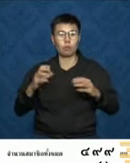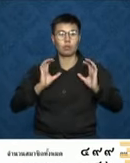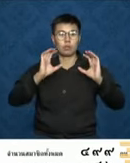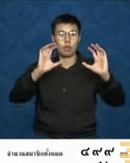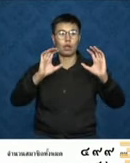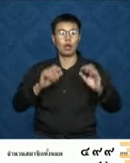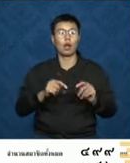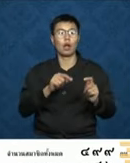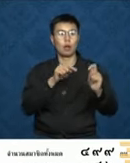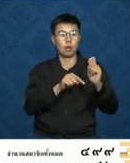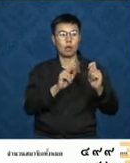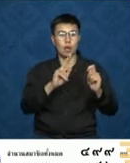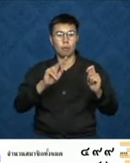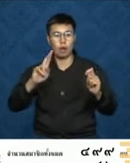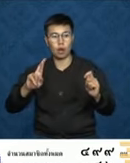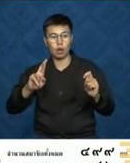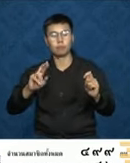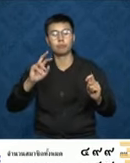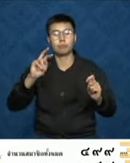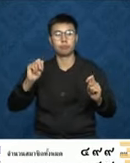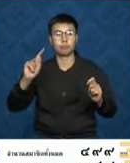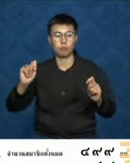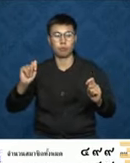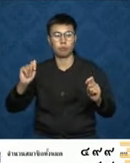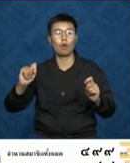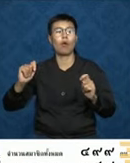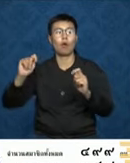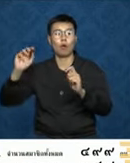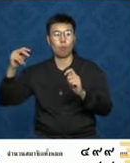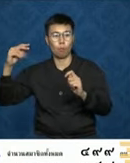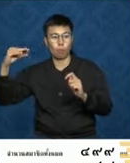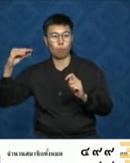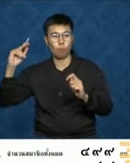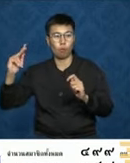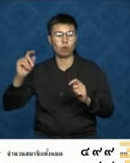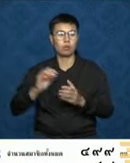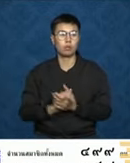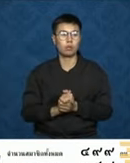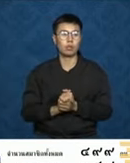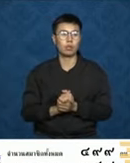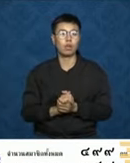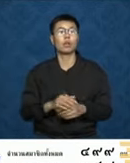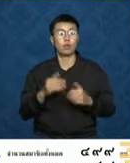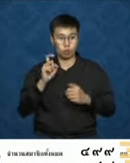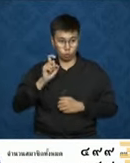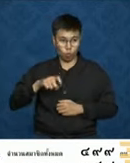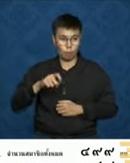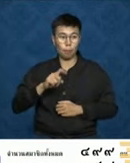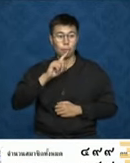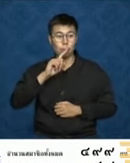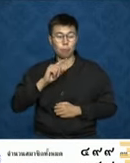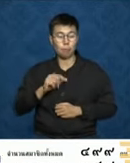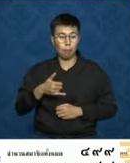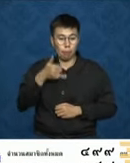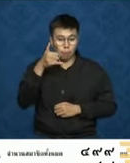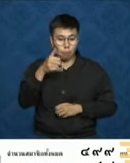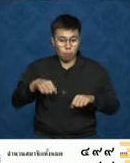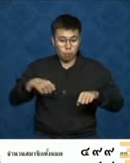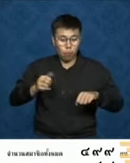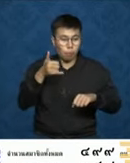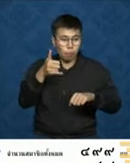อำเภอเข็มราชนาตาโพไซที่ต้องเดินทางไปติดต่อธนาคารกรุงเทพกรุงไทยที่ต่างอำเภอเนื่องจาก